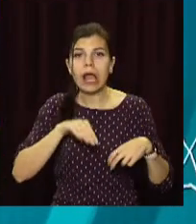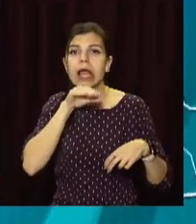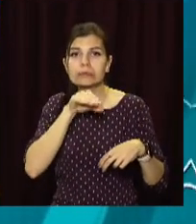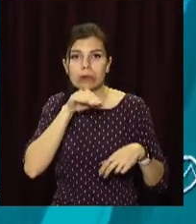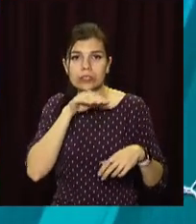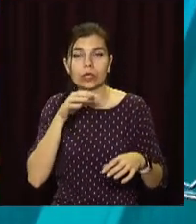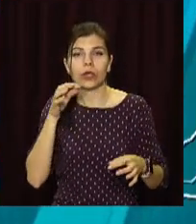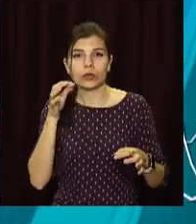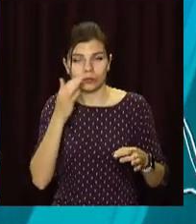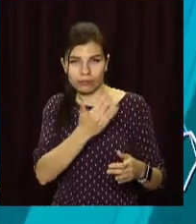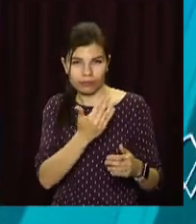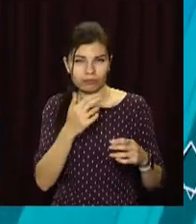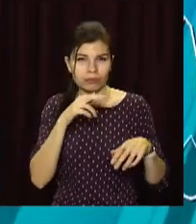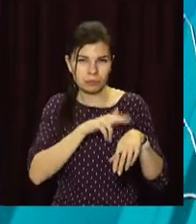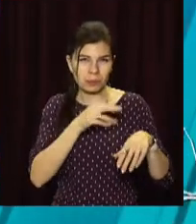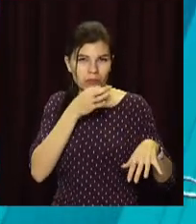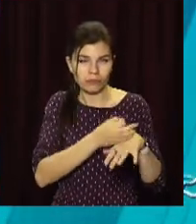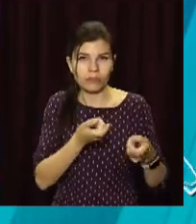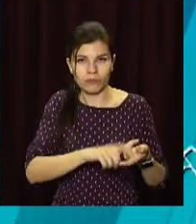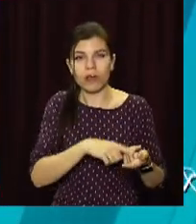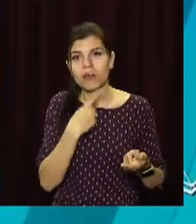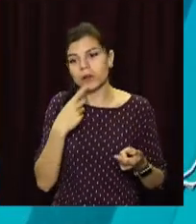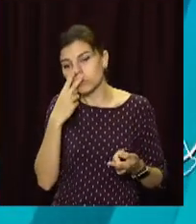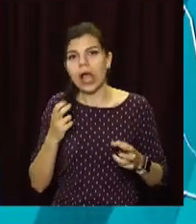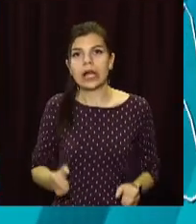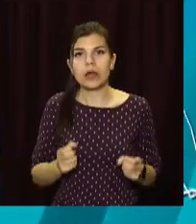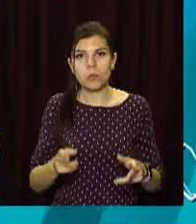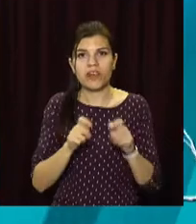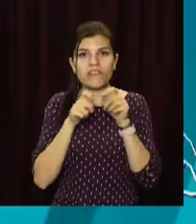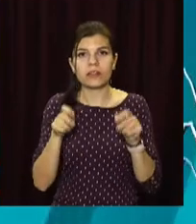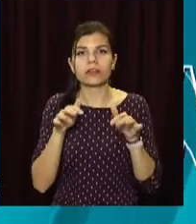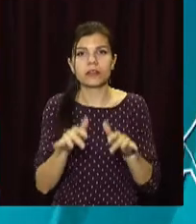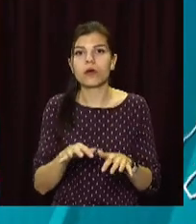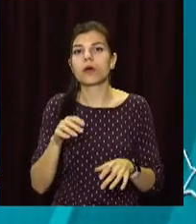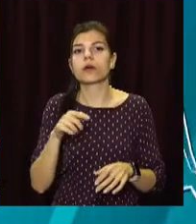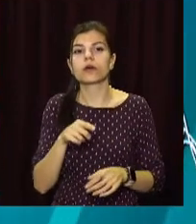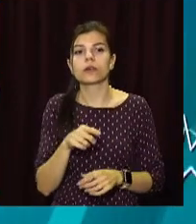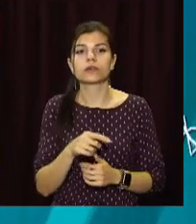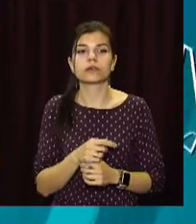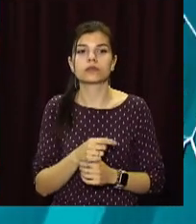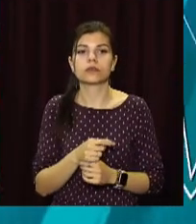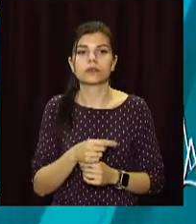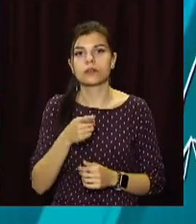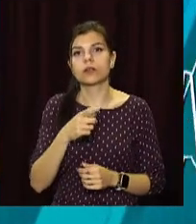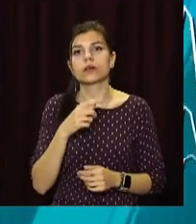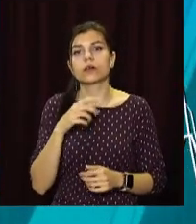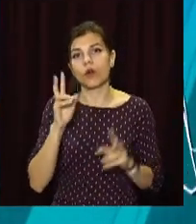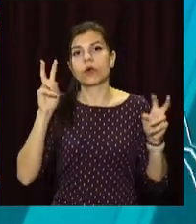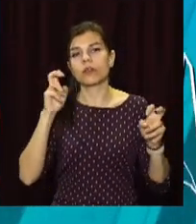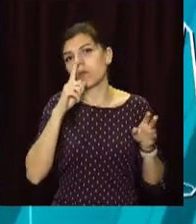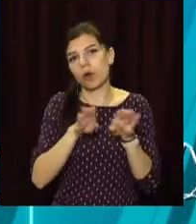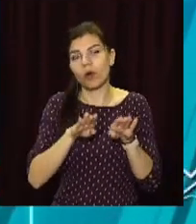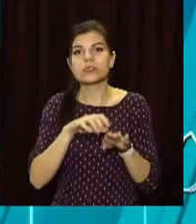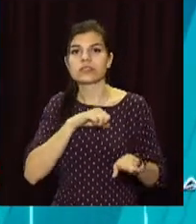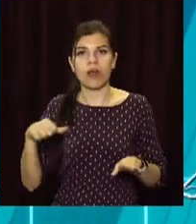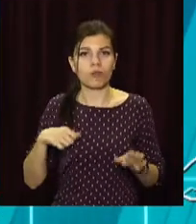експертизи. Вирішується питання про відкриття кримінального провадження з попередньою правовою кваліфікацією самогубства. Триває